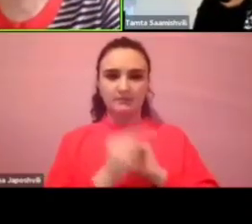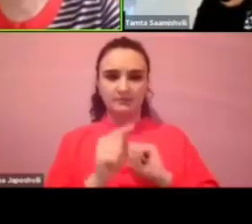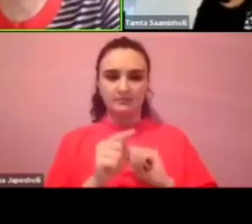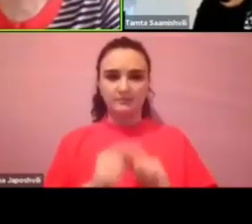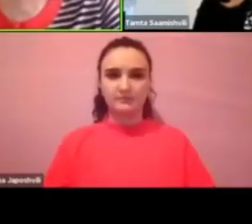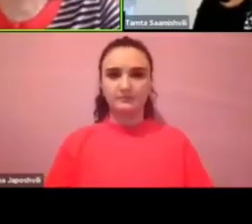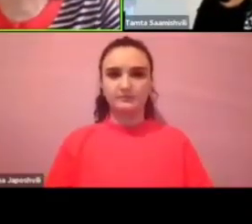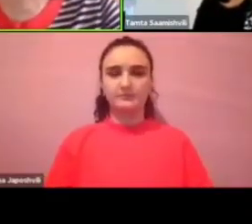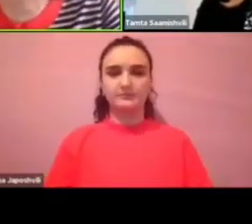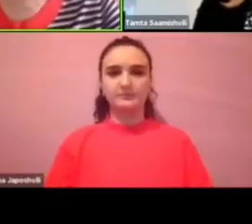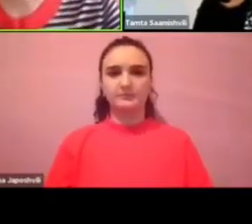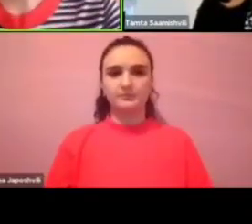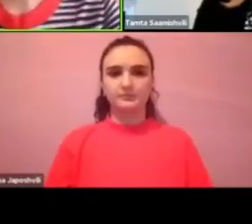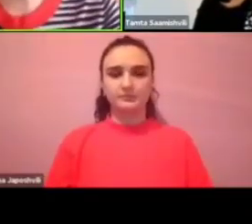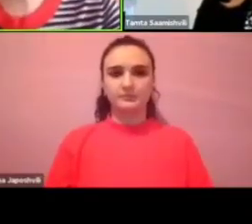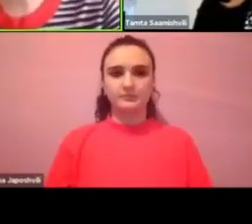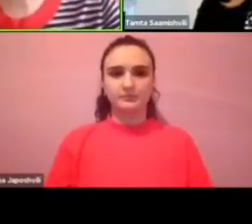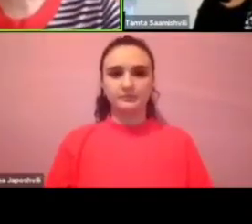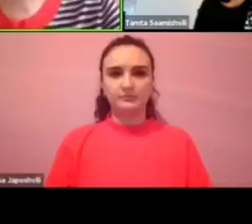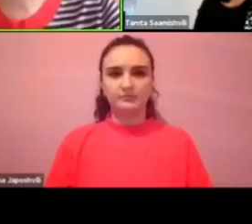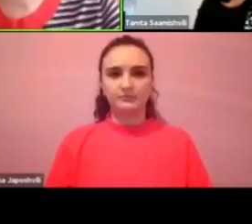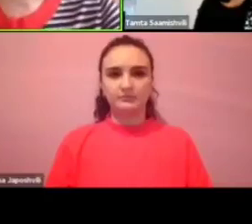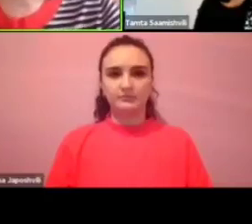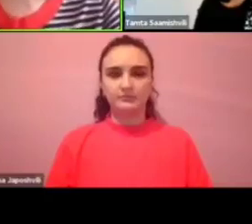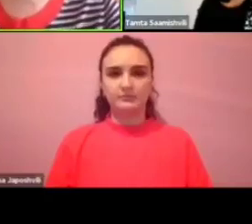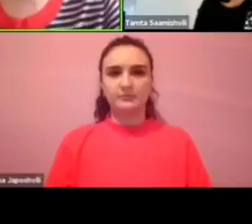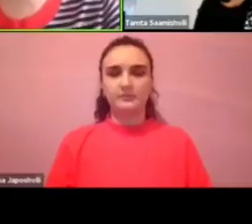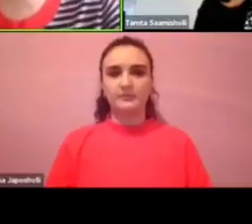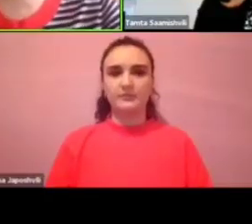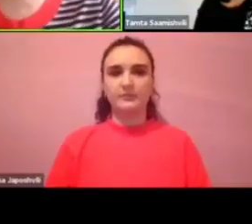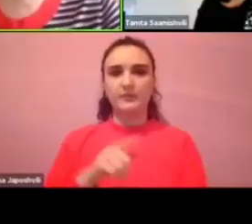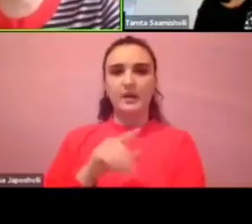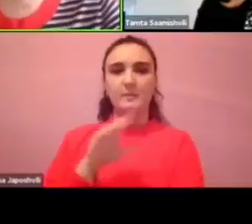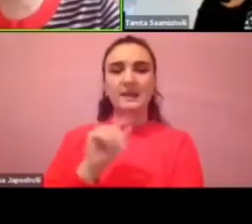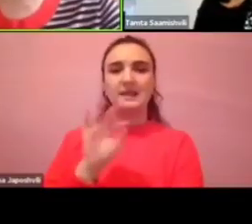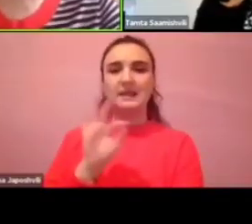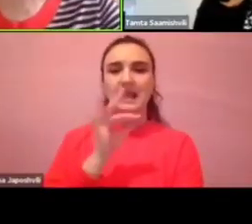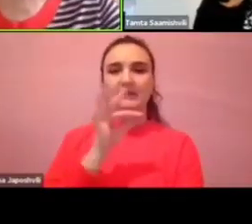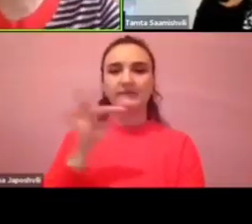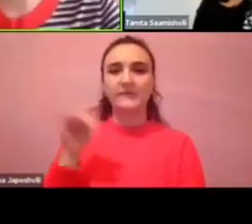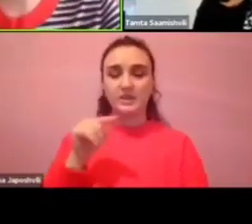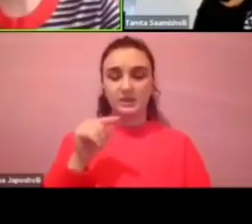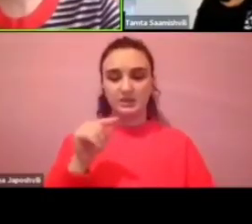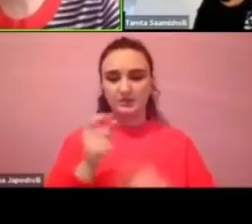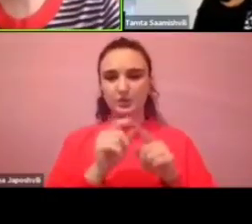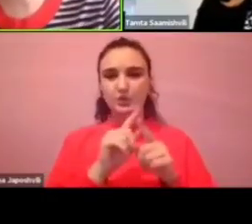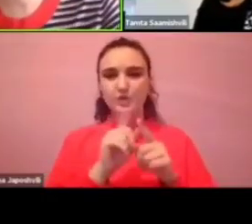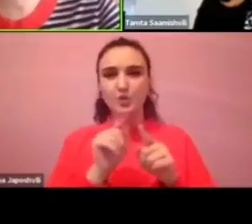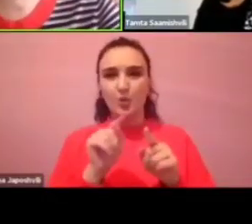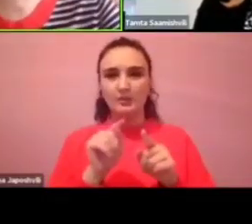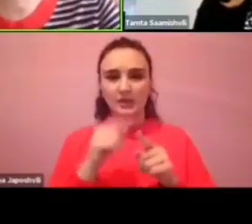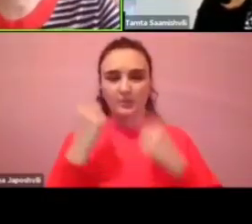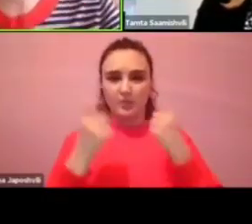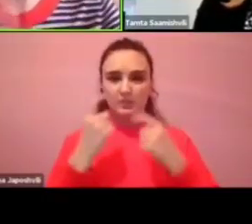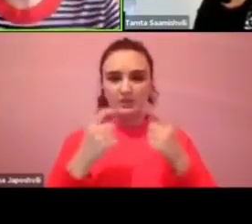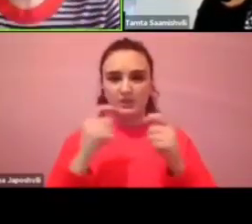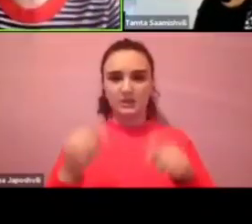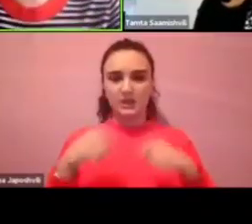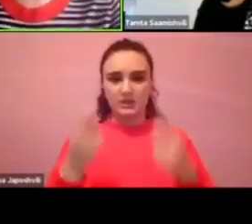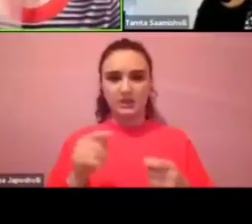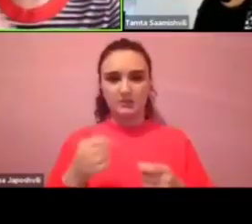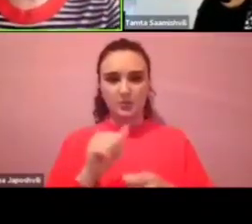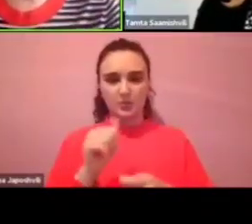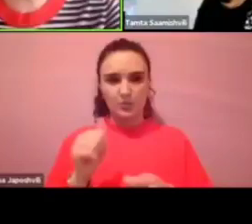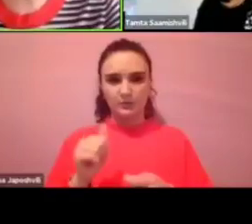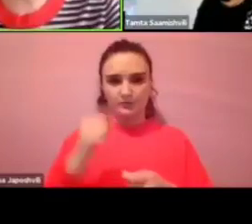განტოტებას აკეთებს და დაბოლოებას, ხო? აქედან ხდება ამ ცთომელი ნერვის საშუალებით ინფორმაციის გადაცემა.